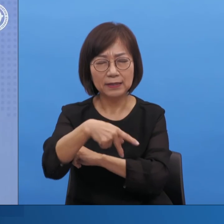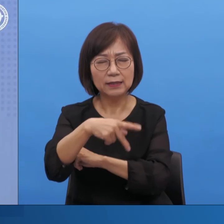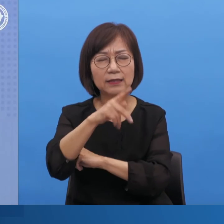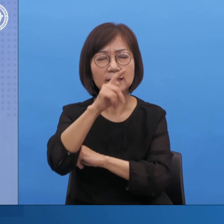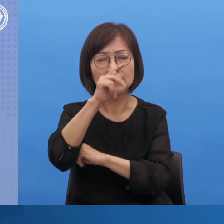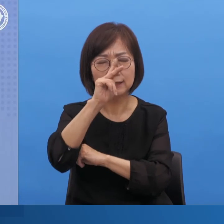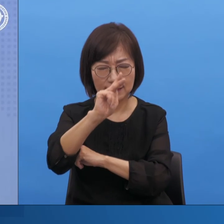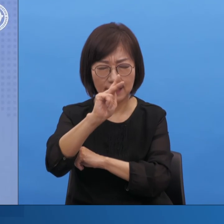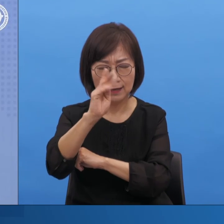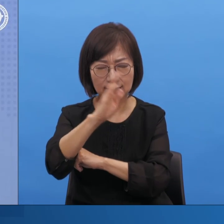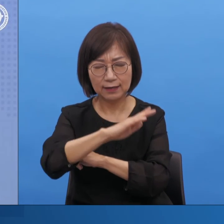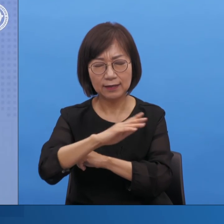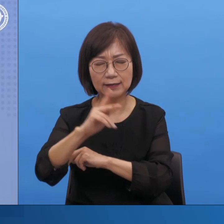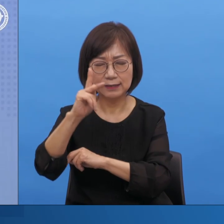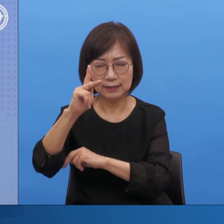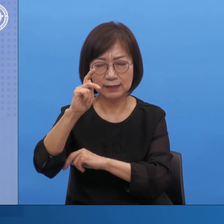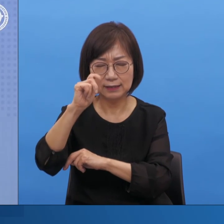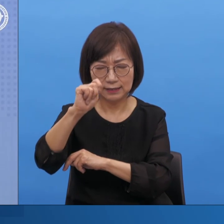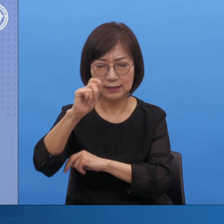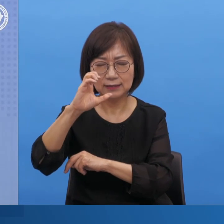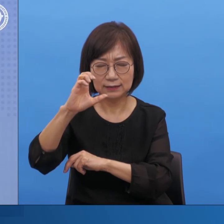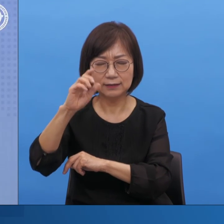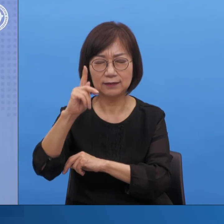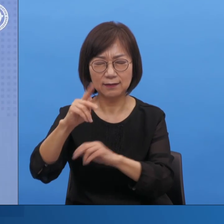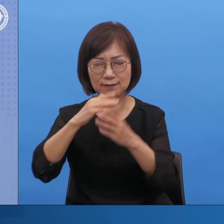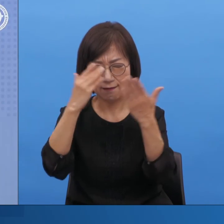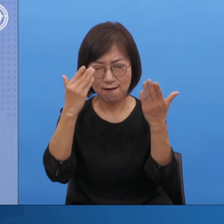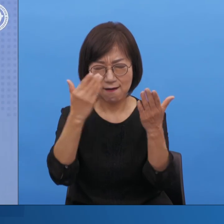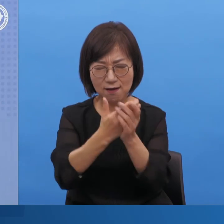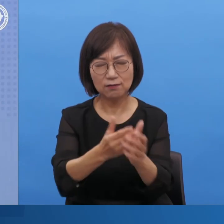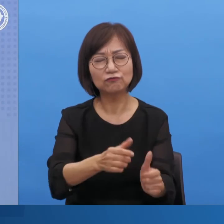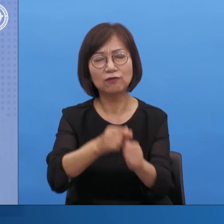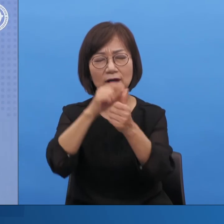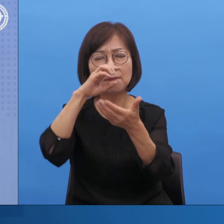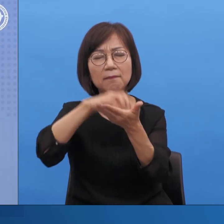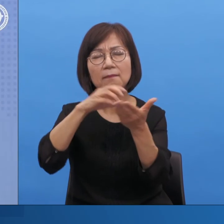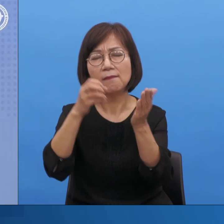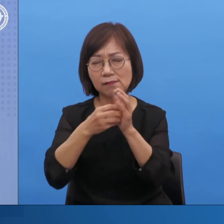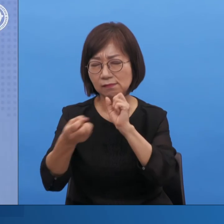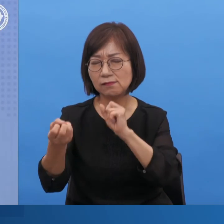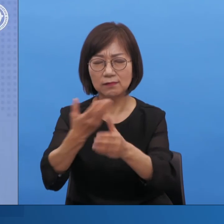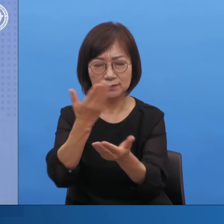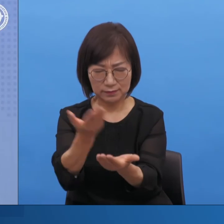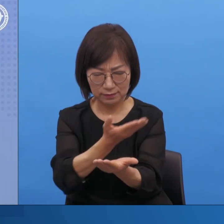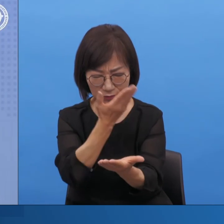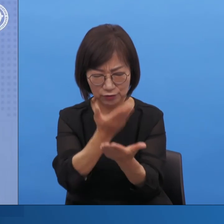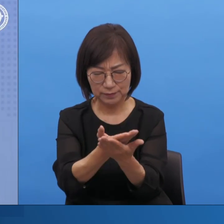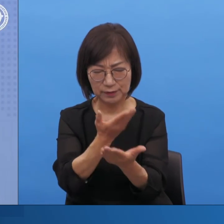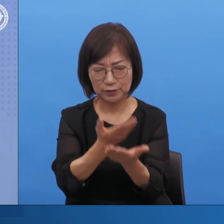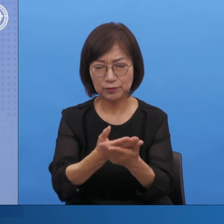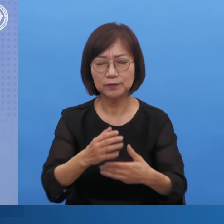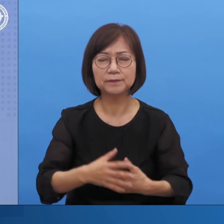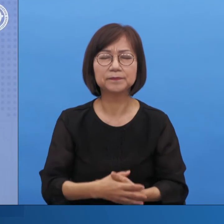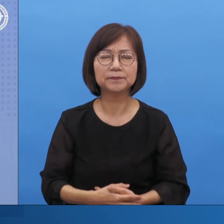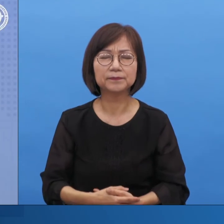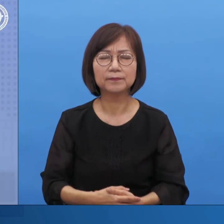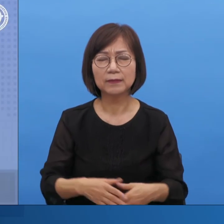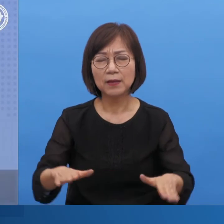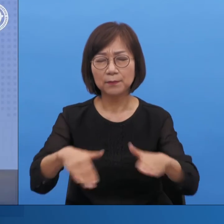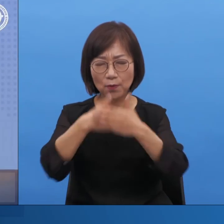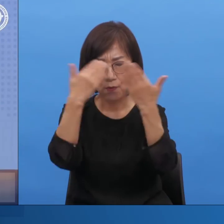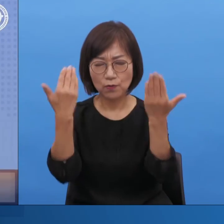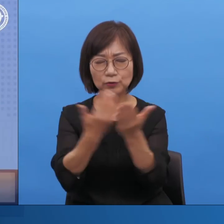하나님이 축복해 주옵소서. Father God, bless us so that we can truly save the many posterities of these regions and the PKs. 모든